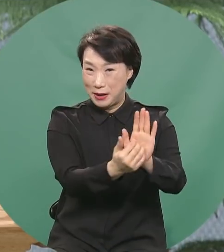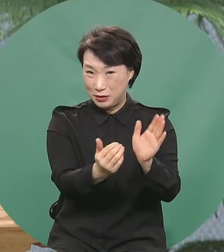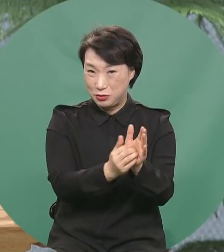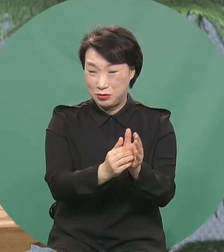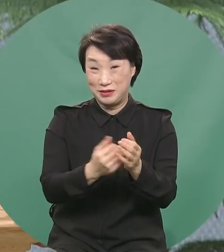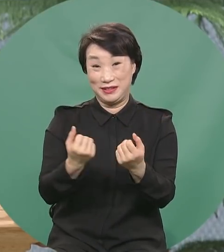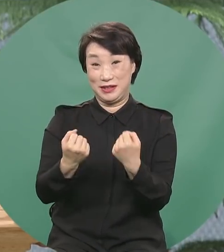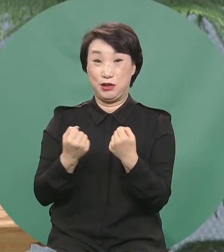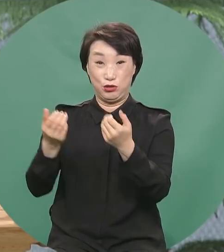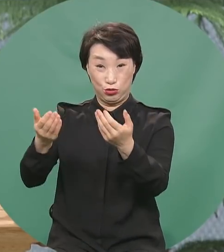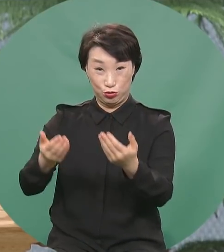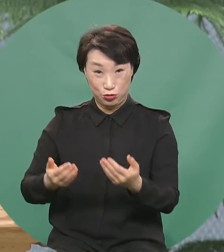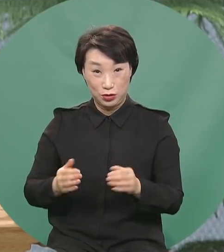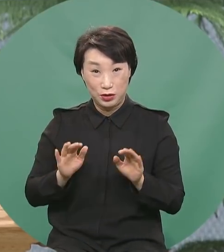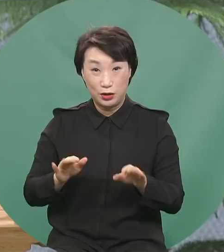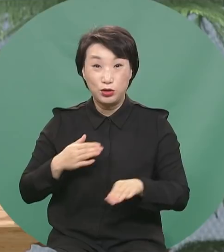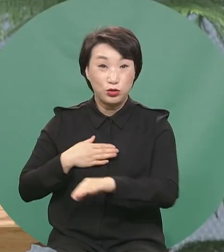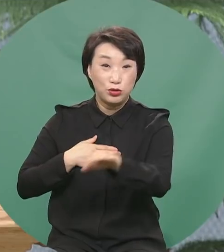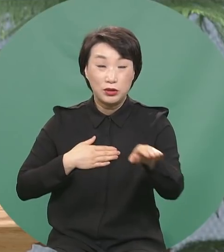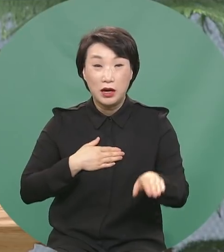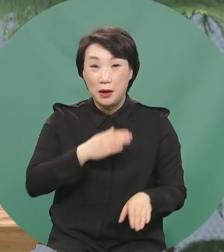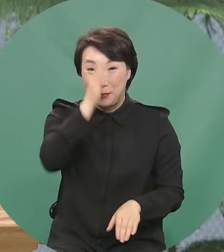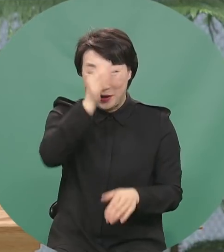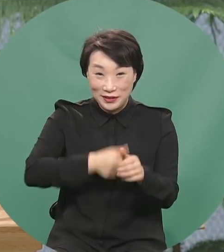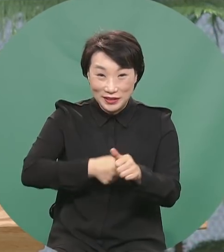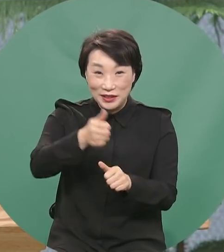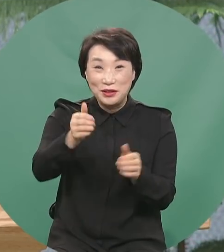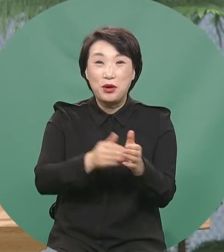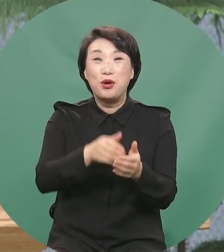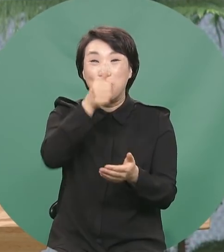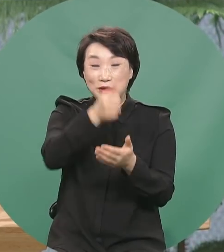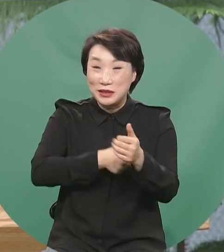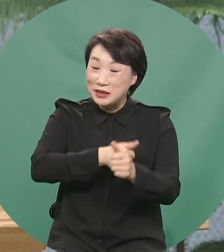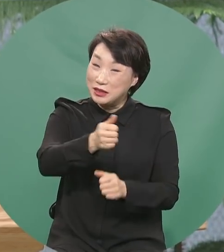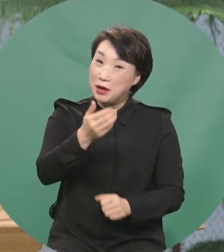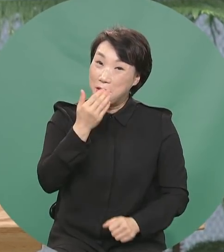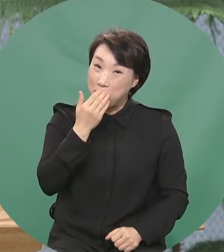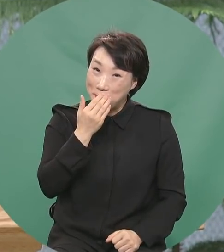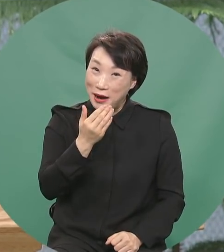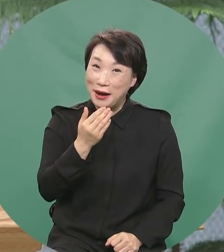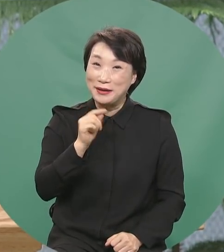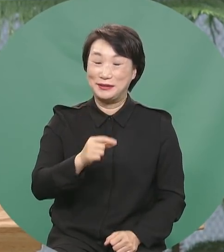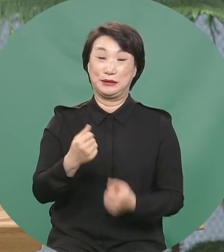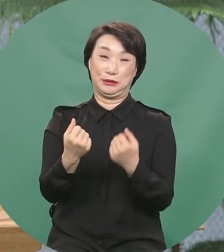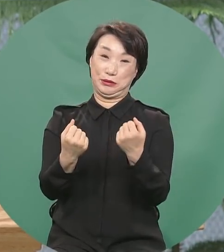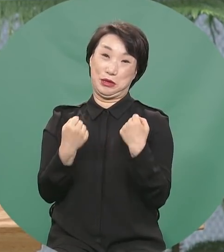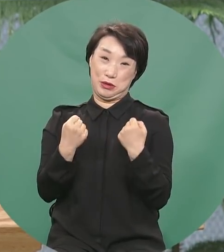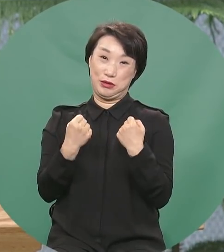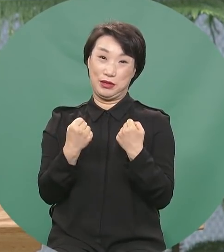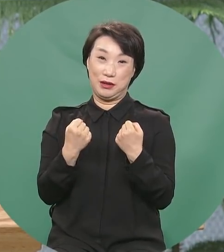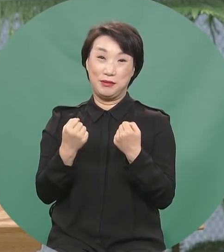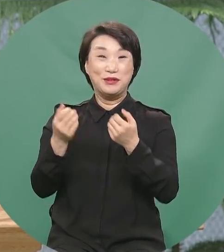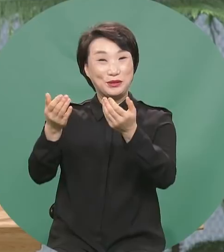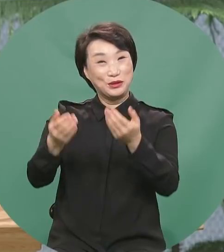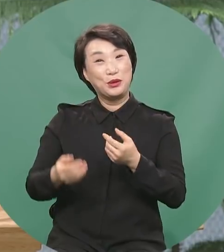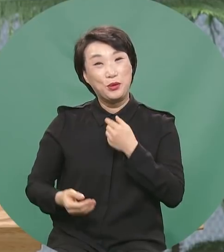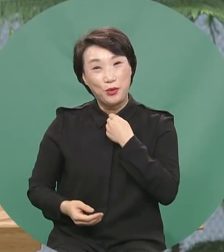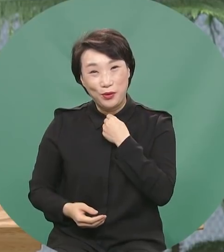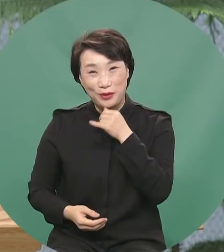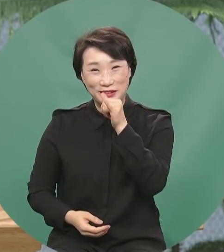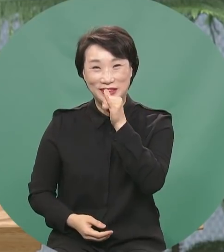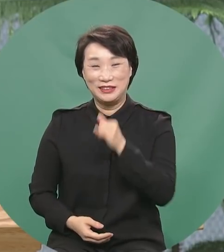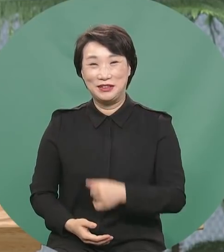강건하게 하소서. 우리가 병을 이기고 죄를 이길 수 있는 강건함을 주시기를